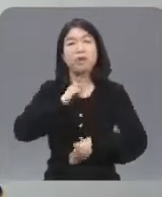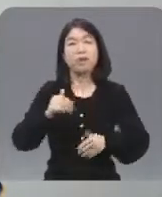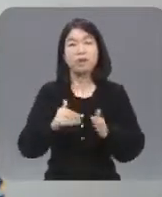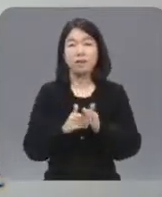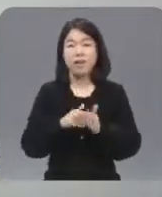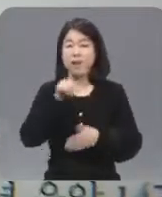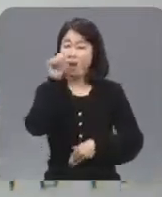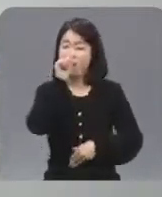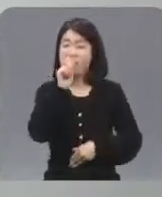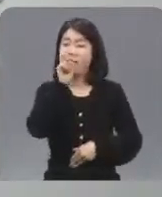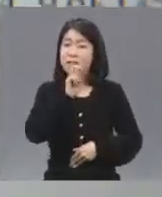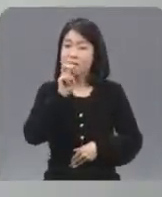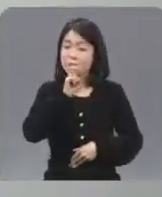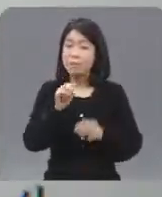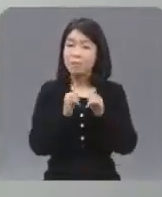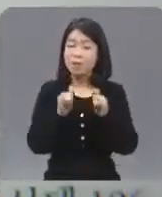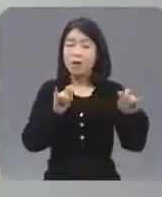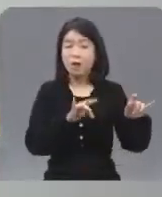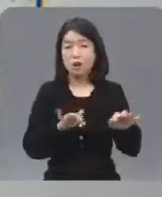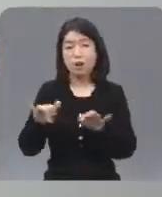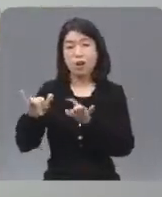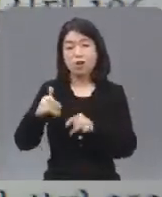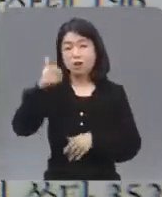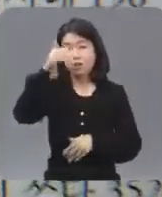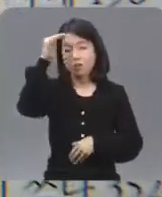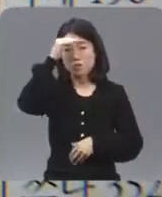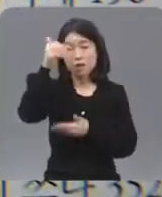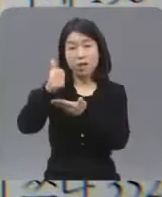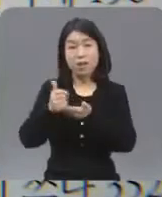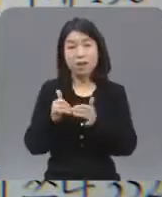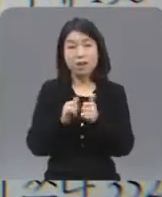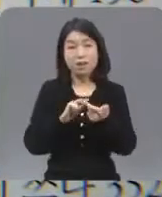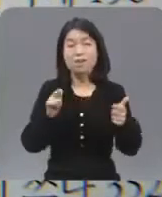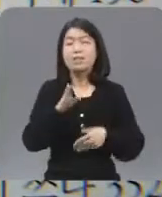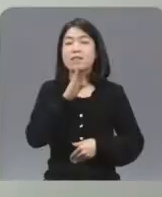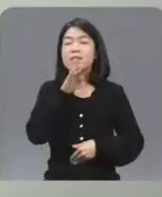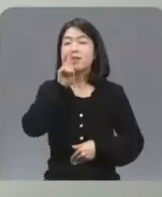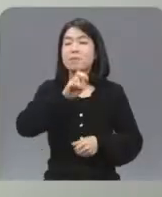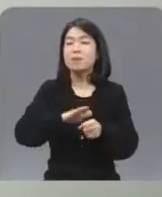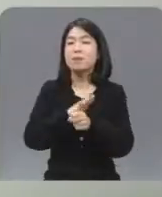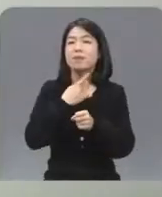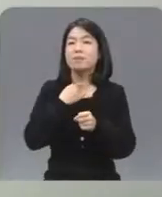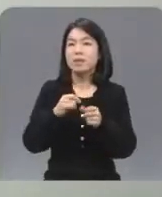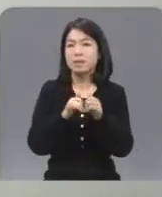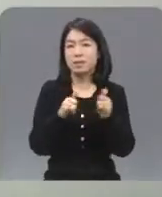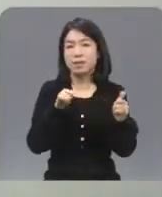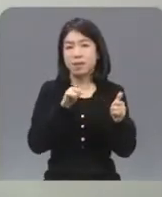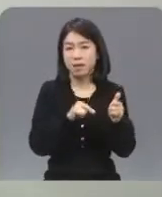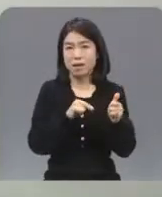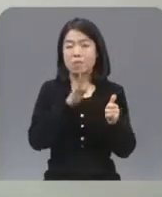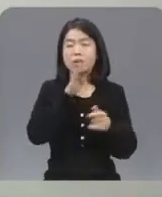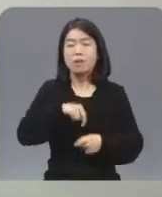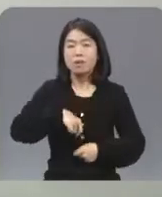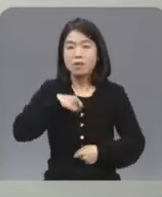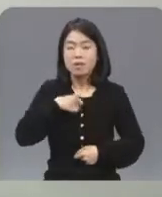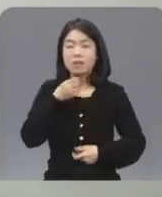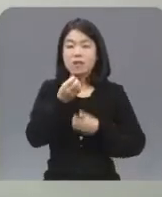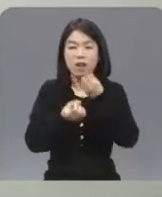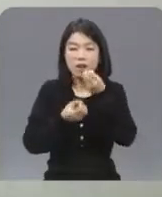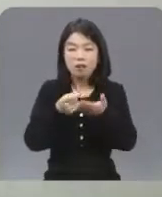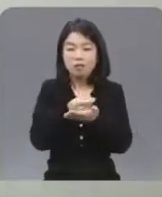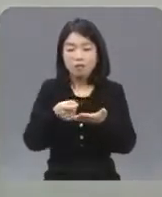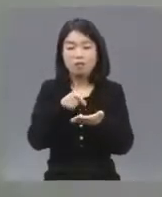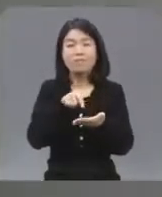음악과 음악가, 연주회와 관객까지 진정으로 음악을 사랑했던 거장의 진솔한 목소리를 들을 수